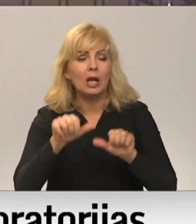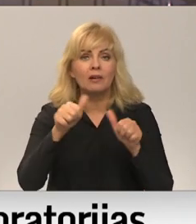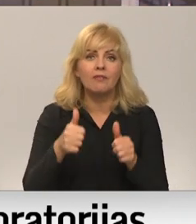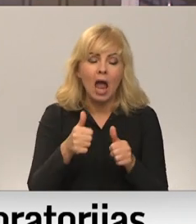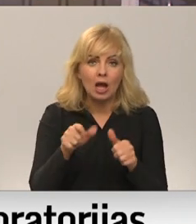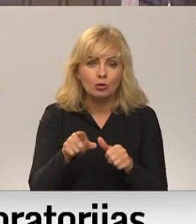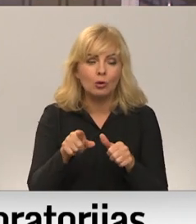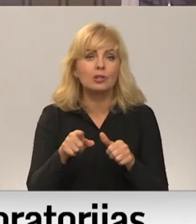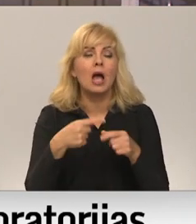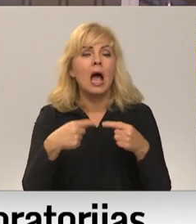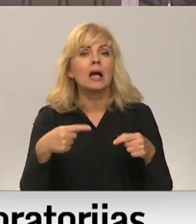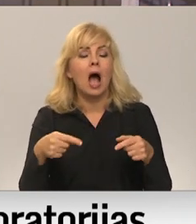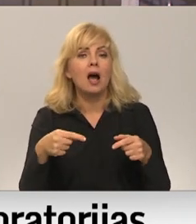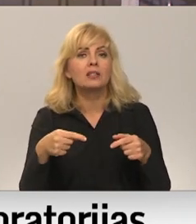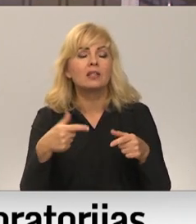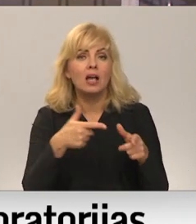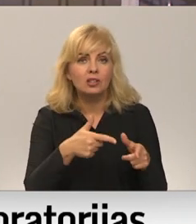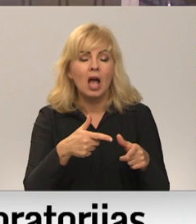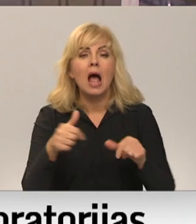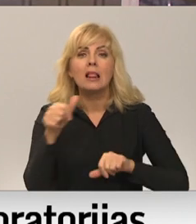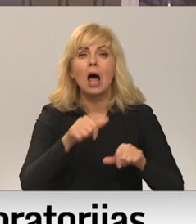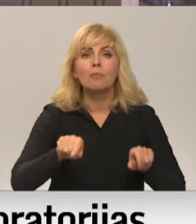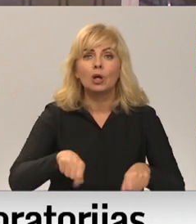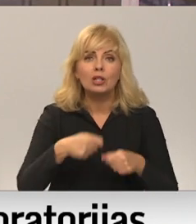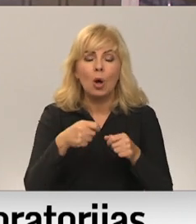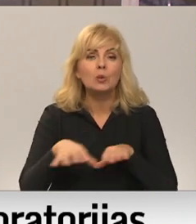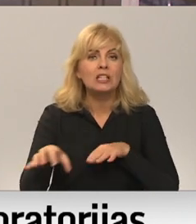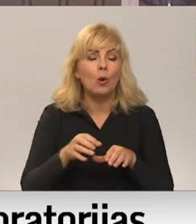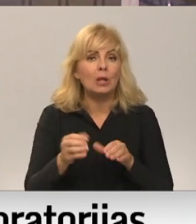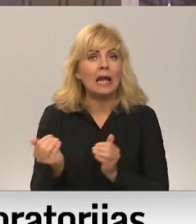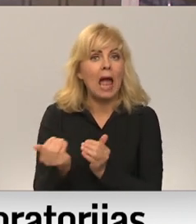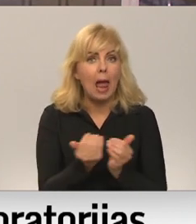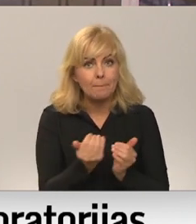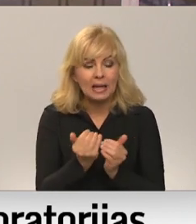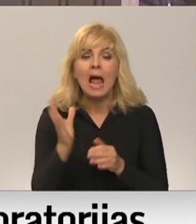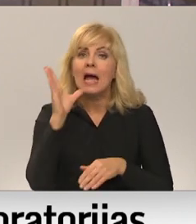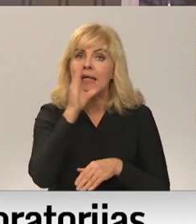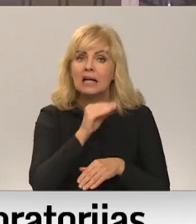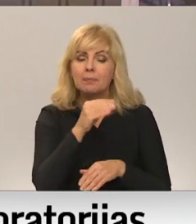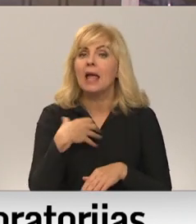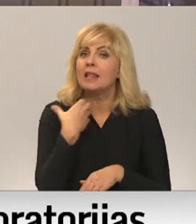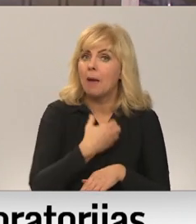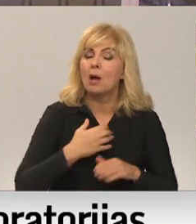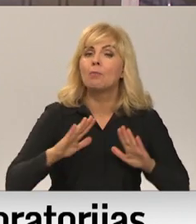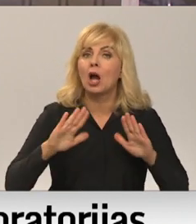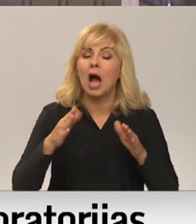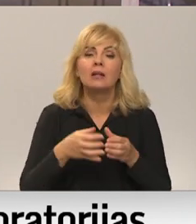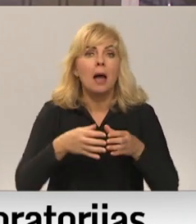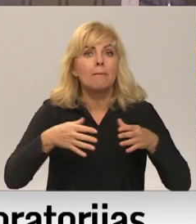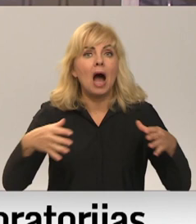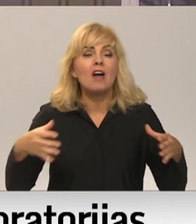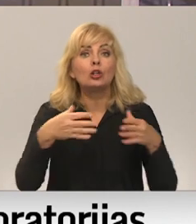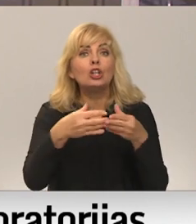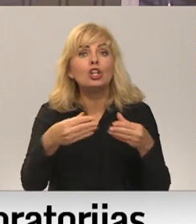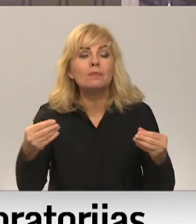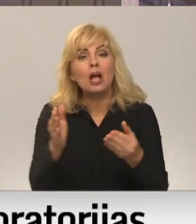gāzu emisijas, kā arī laboratorijā izaudzēt dzīvnieku embriju. Tādējādi būšot iespējams nepieciešamības gadījumā pavairot